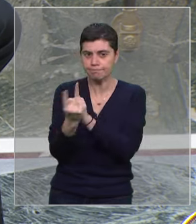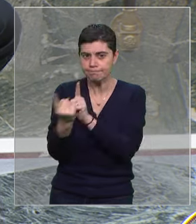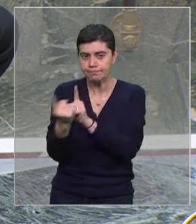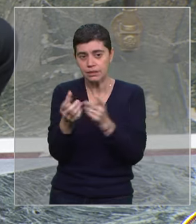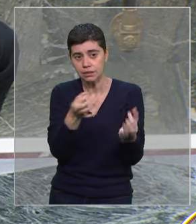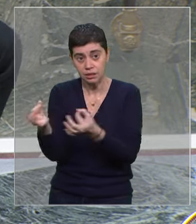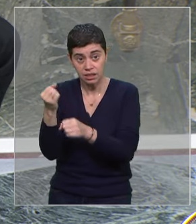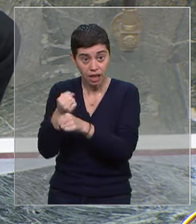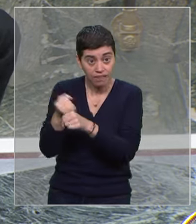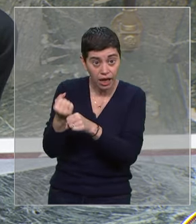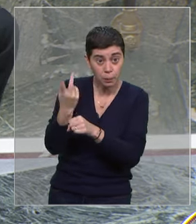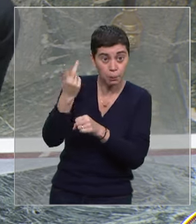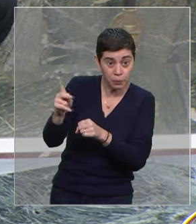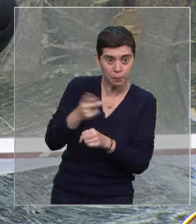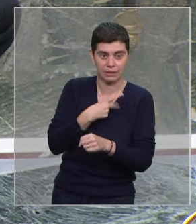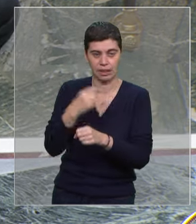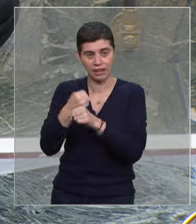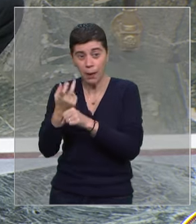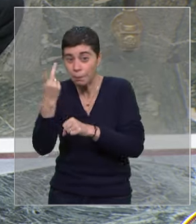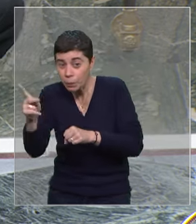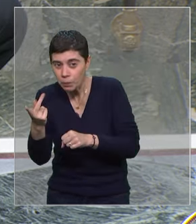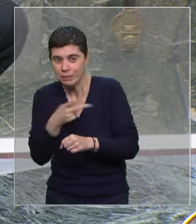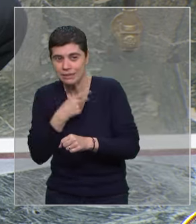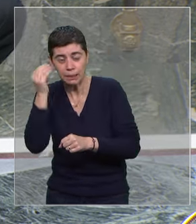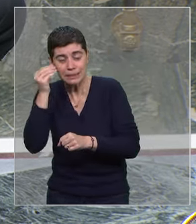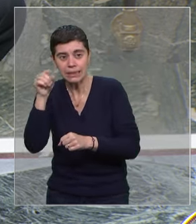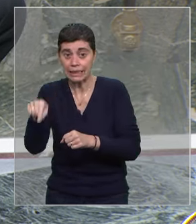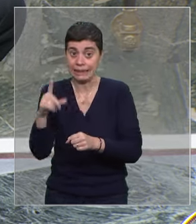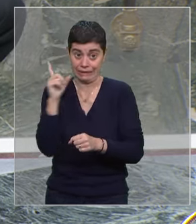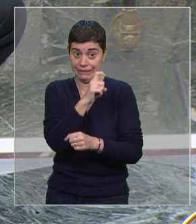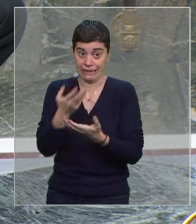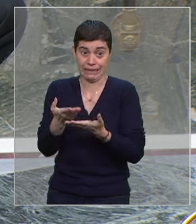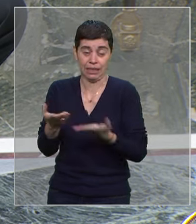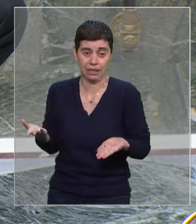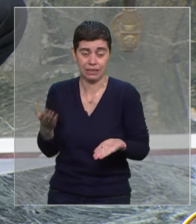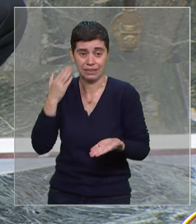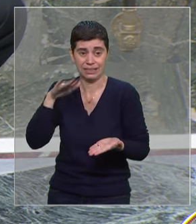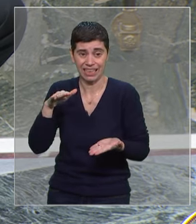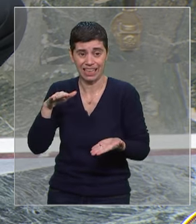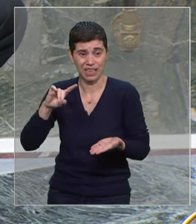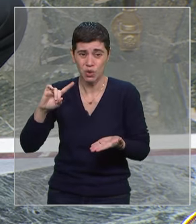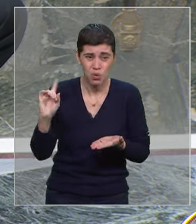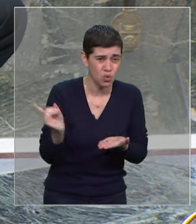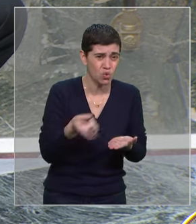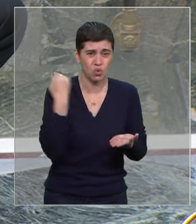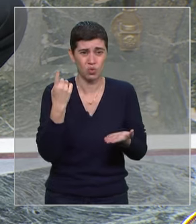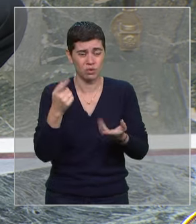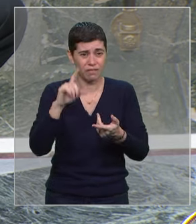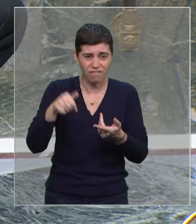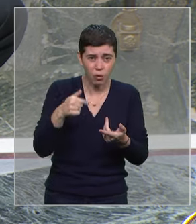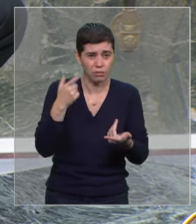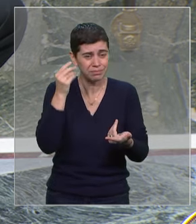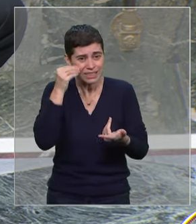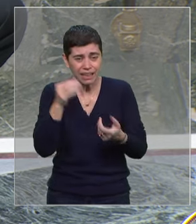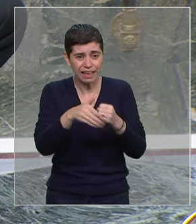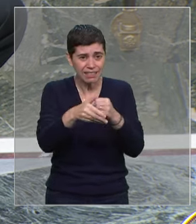médecins psychiatres et des médecins et la difficulté que nous avons, et je remercie le ministre de la Santé, désormais de mettre dans tous les groupements autour des préfets des médecins psychiatres qui aident et qui